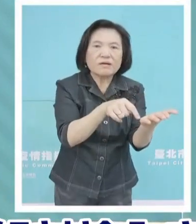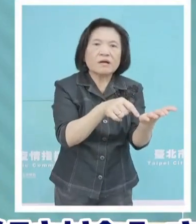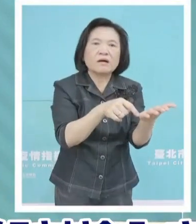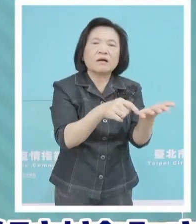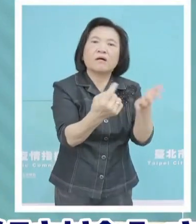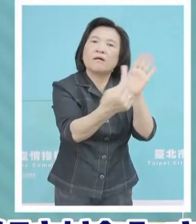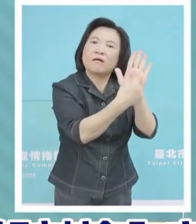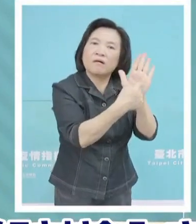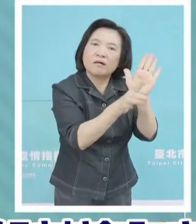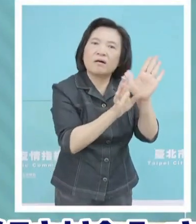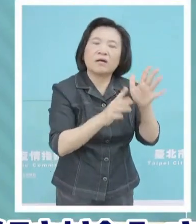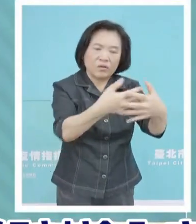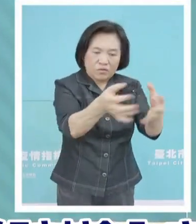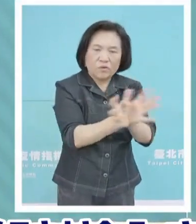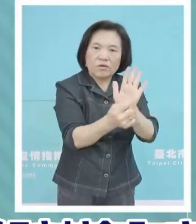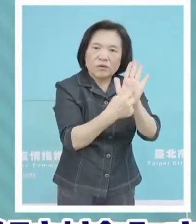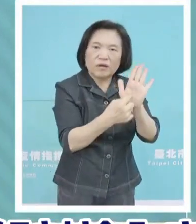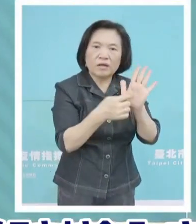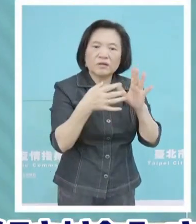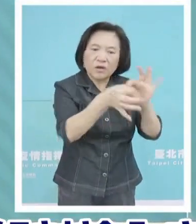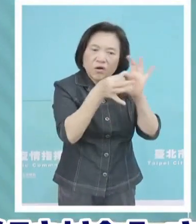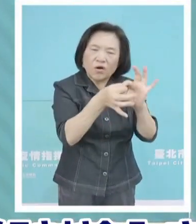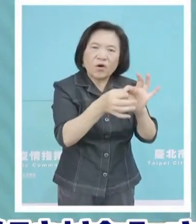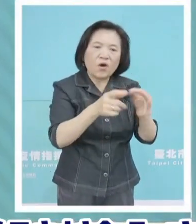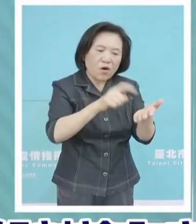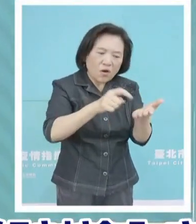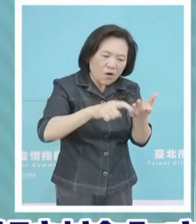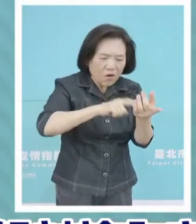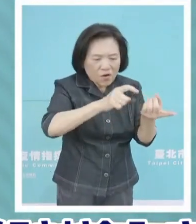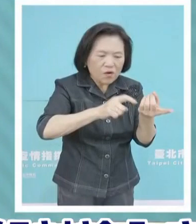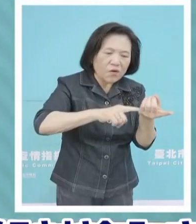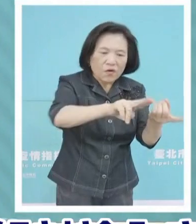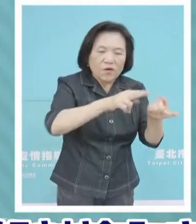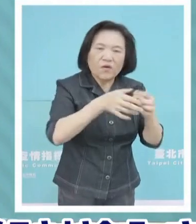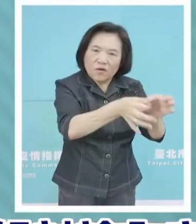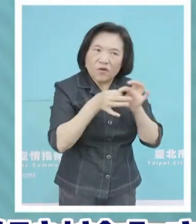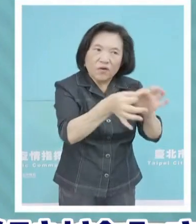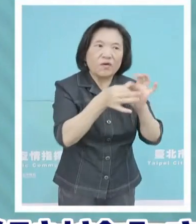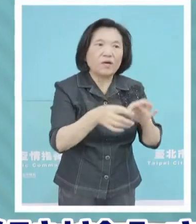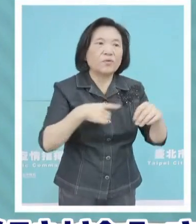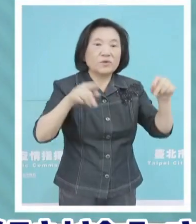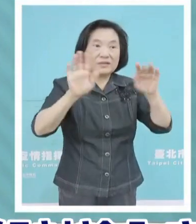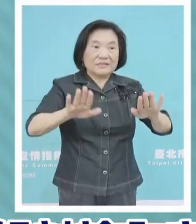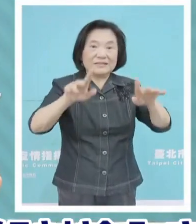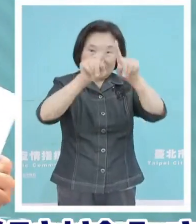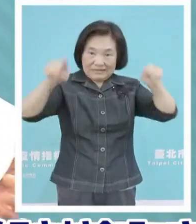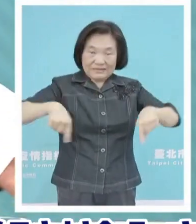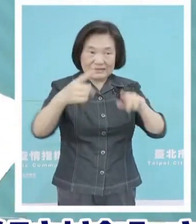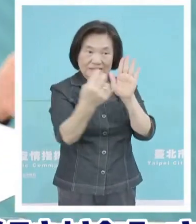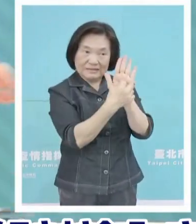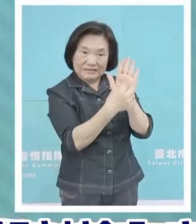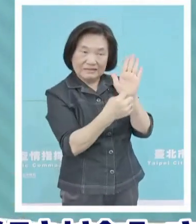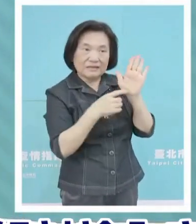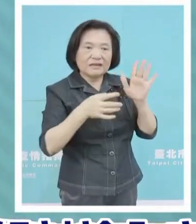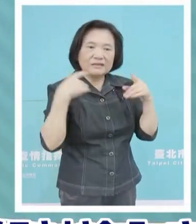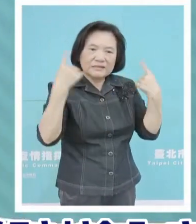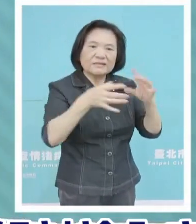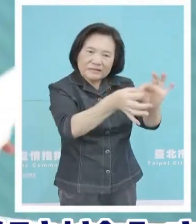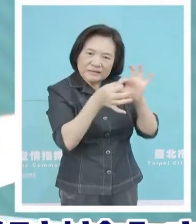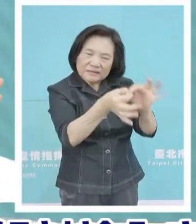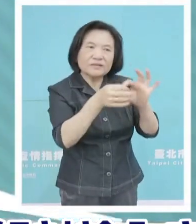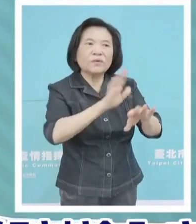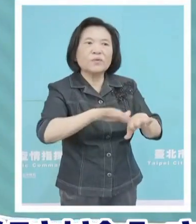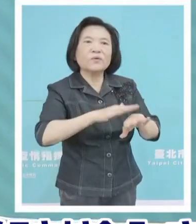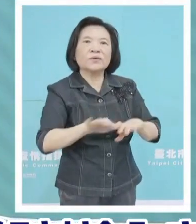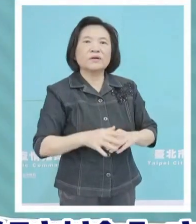来，这是我们所有的群组的来往名单。那我在我们这个群组里